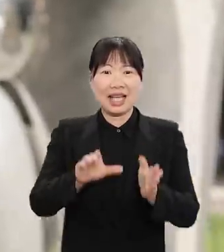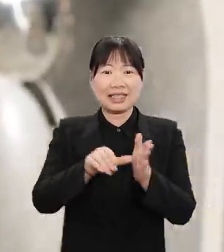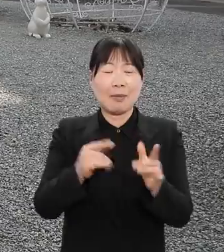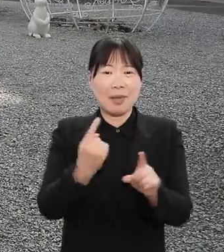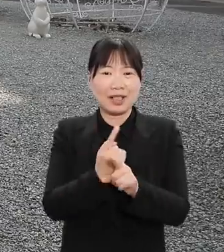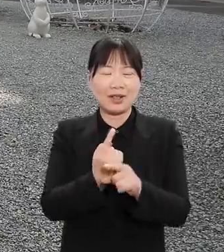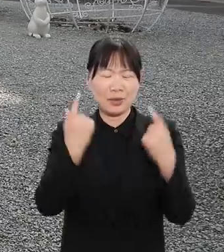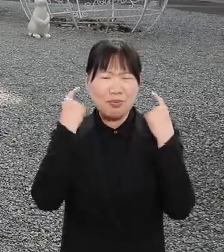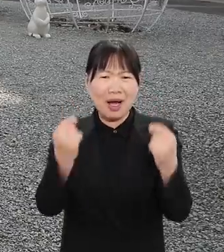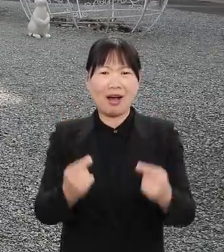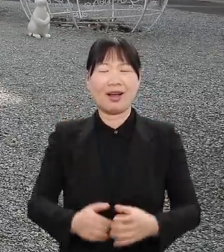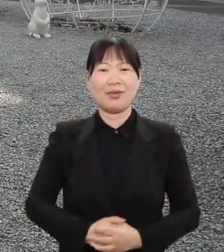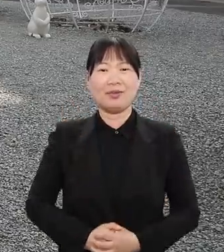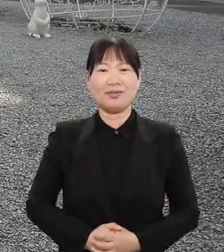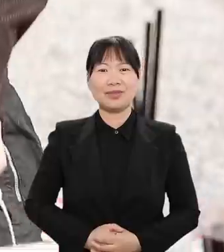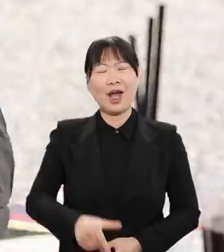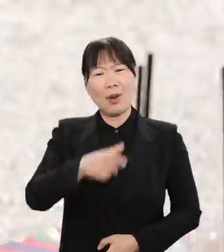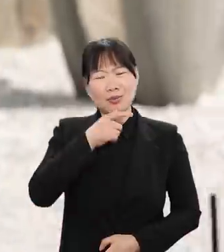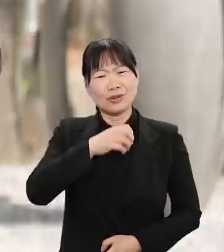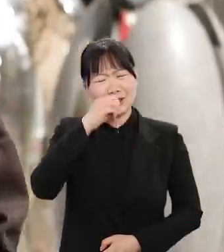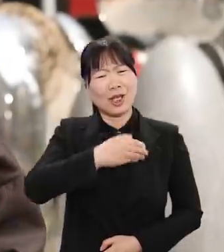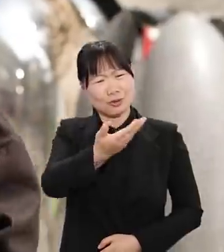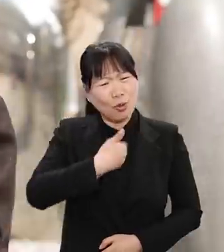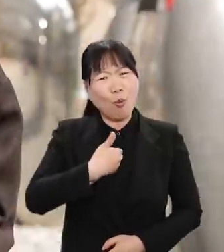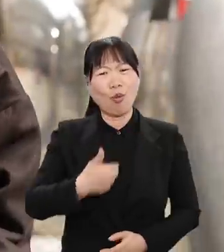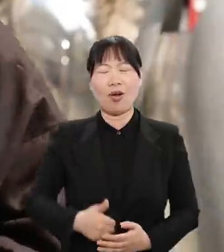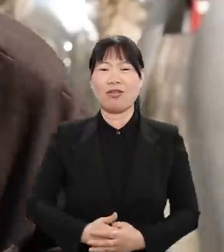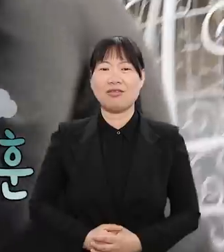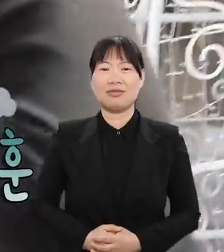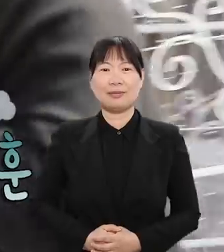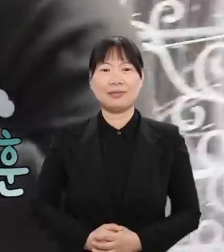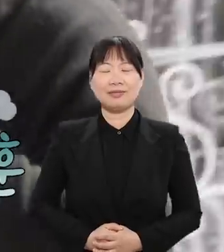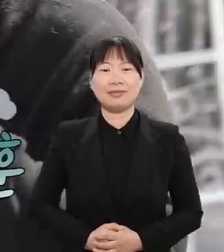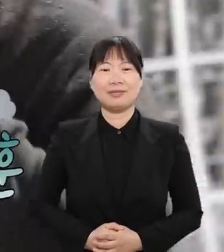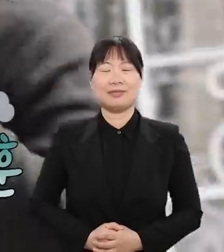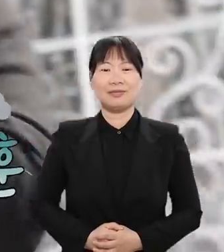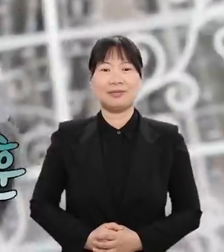세대가 바뀌어도 똑같은 행동을 하는구나. 이거 물 좀 그냥 좀 던지.